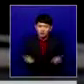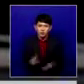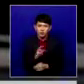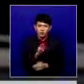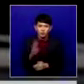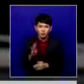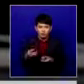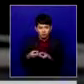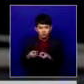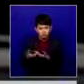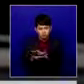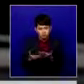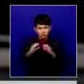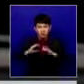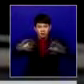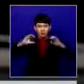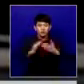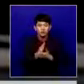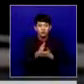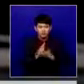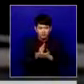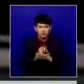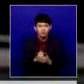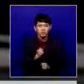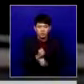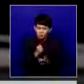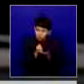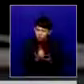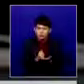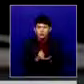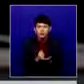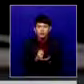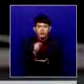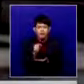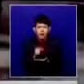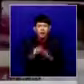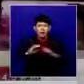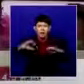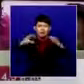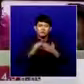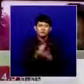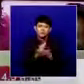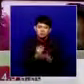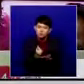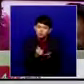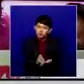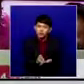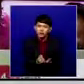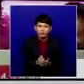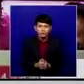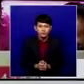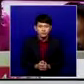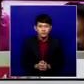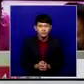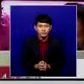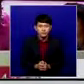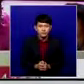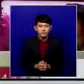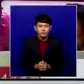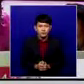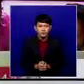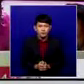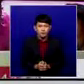ฐบาลโดยผ่านรัฐวิสาหกิจนี่ไง นี่ไงเห็นไป